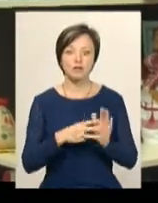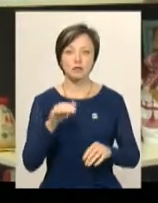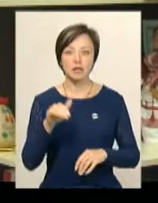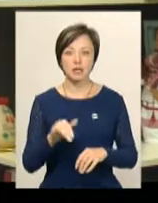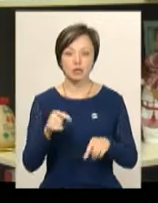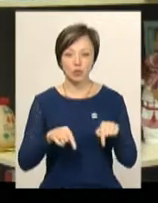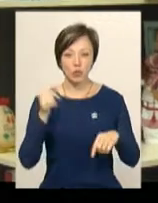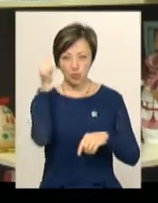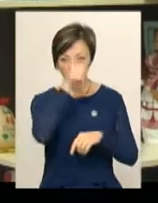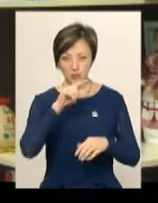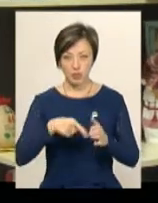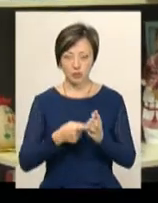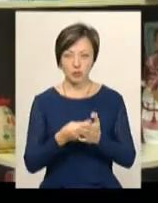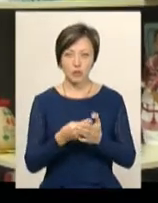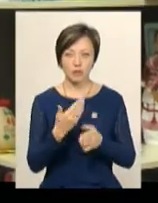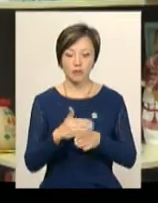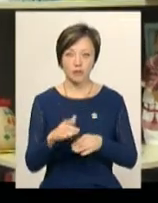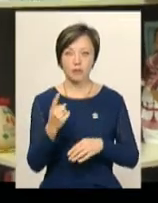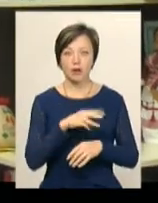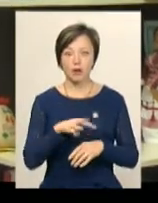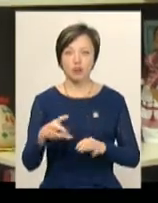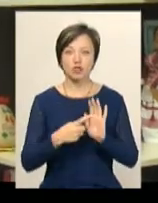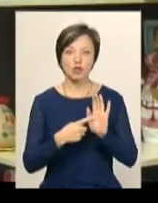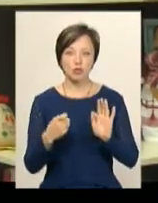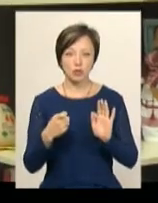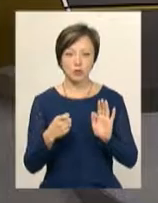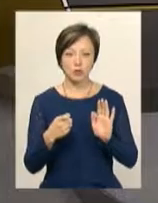1 498 000 і цьогоріч з міського бюджету виділили 1 600 000.